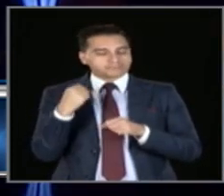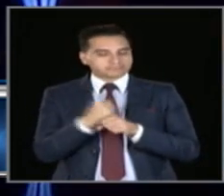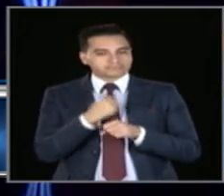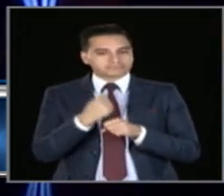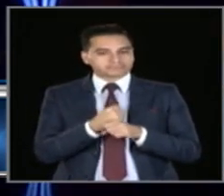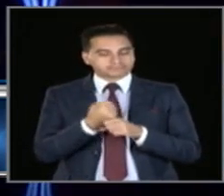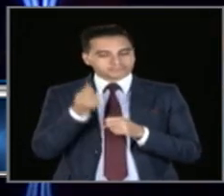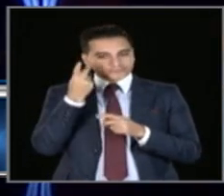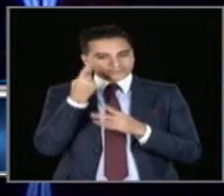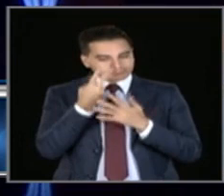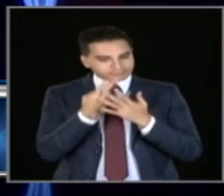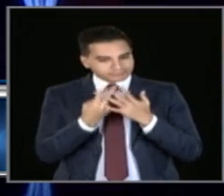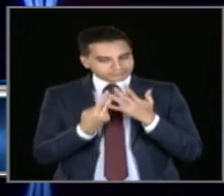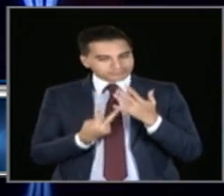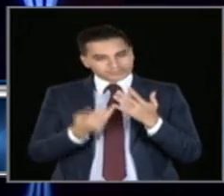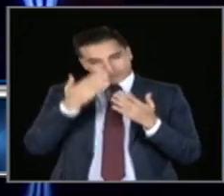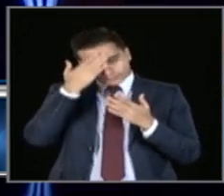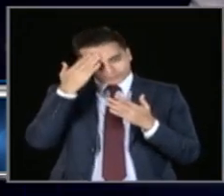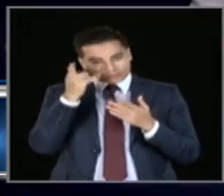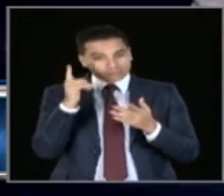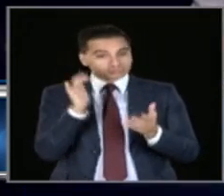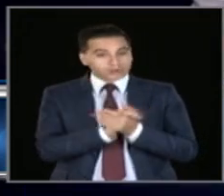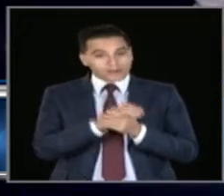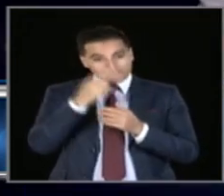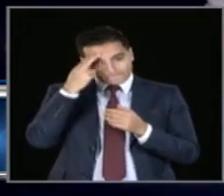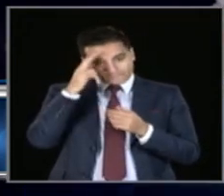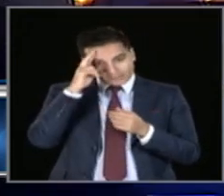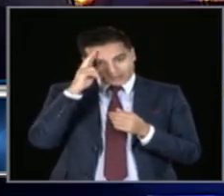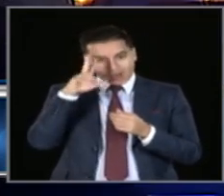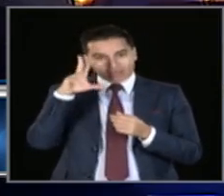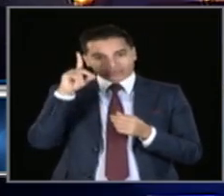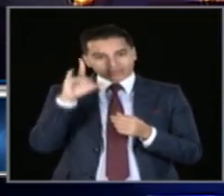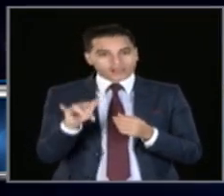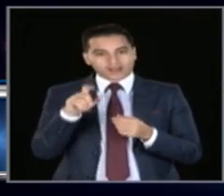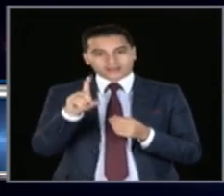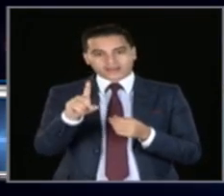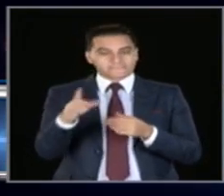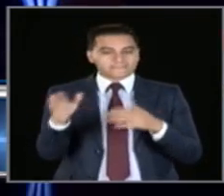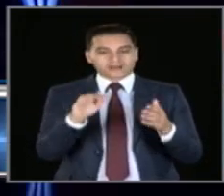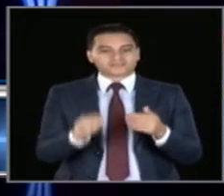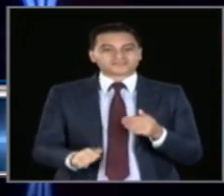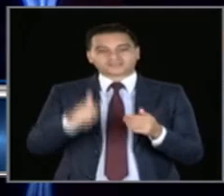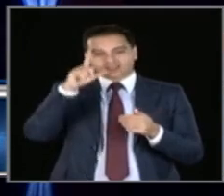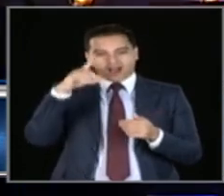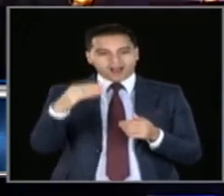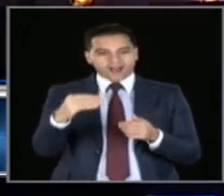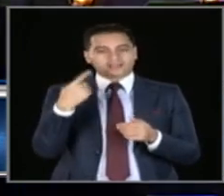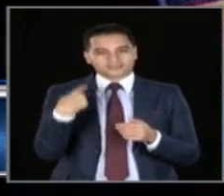ومدهشة، وكان صديق للطيب صالح. الهدف الرابع.